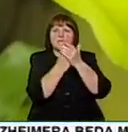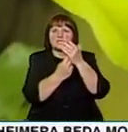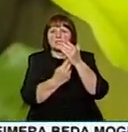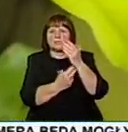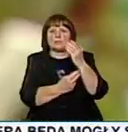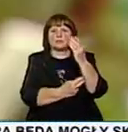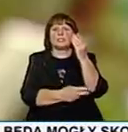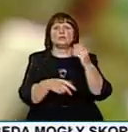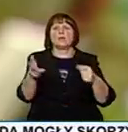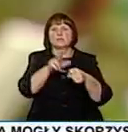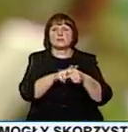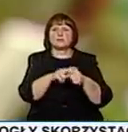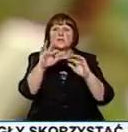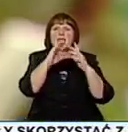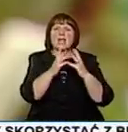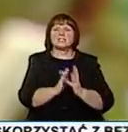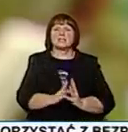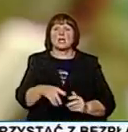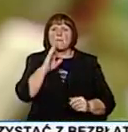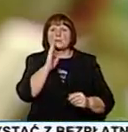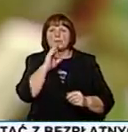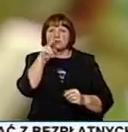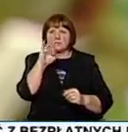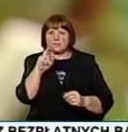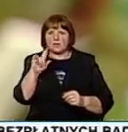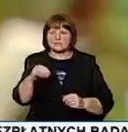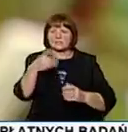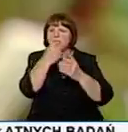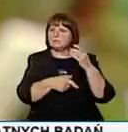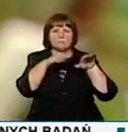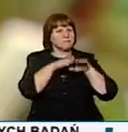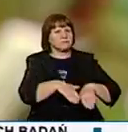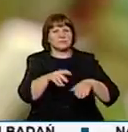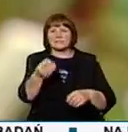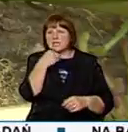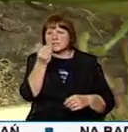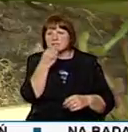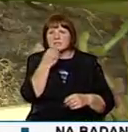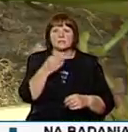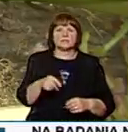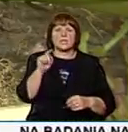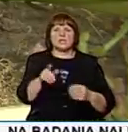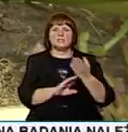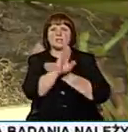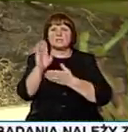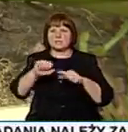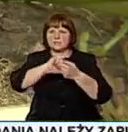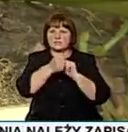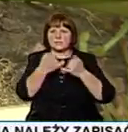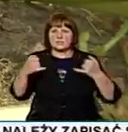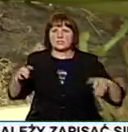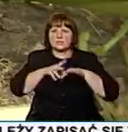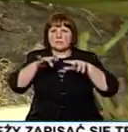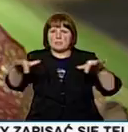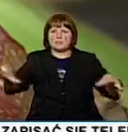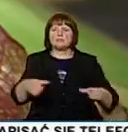ścianach kielicha, które są oblepione gładkim woskiem, wpada głębiej i tam zostaje zjedzony. Na wystawie są też inne popularne